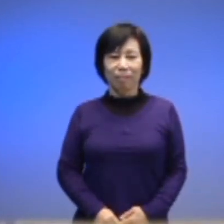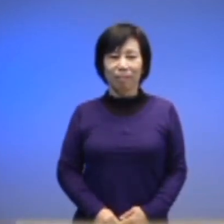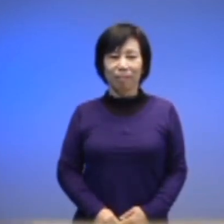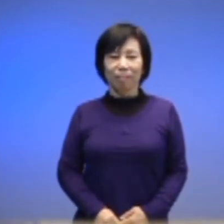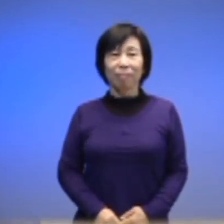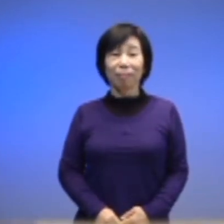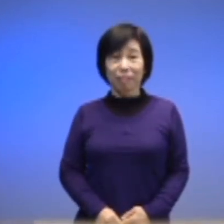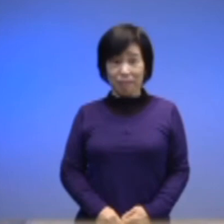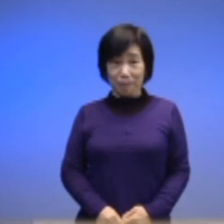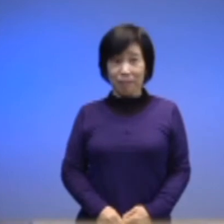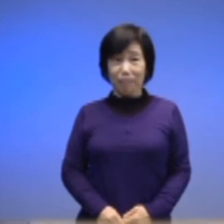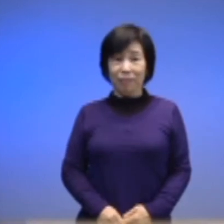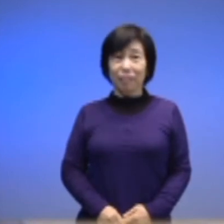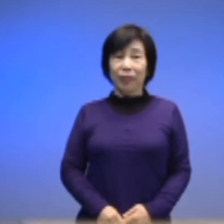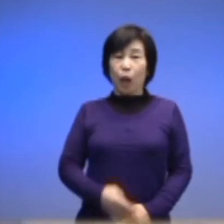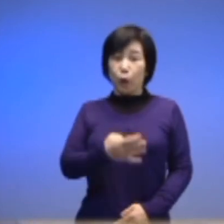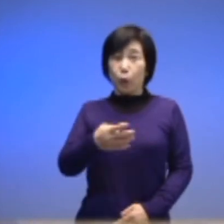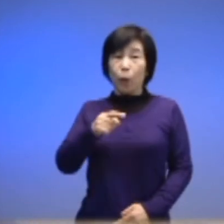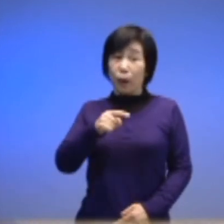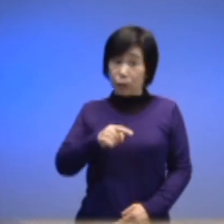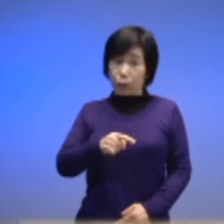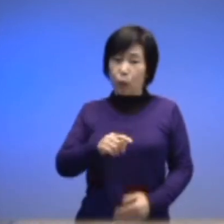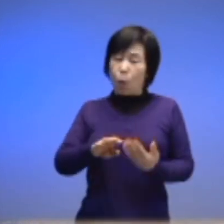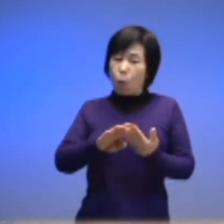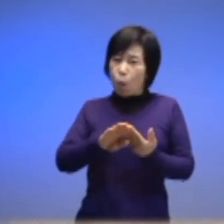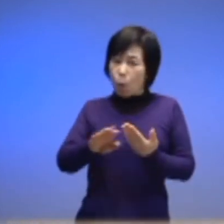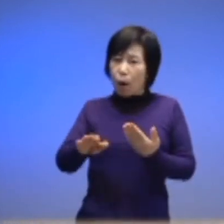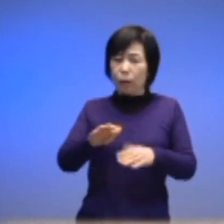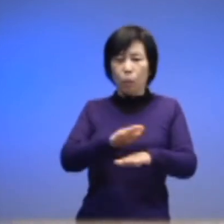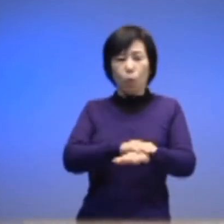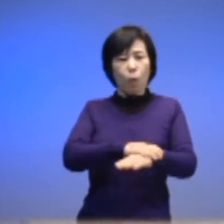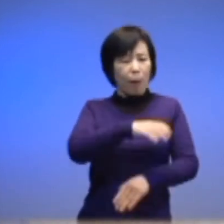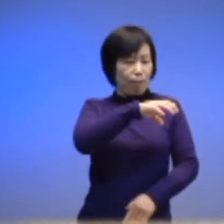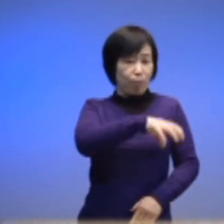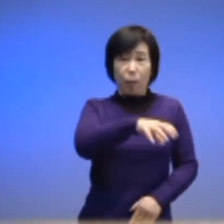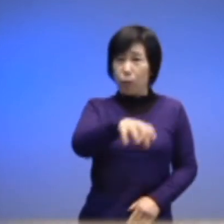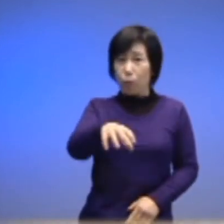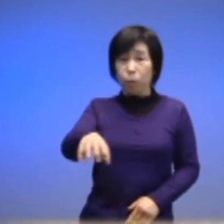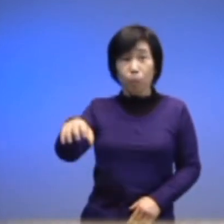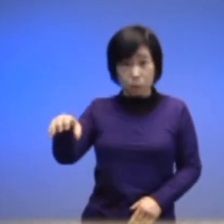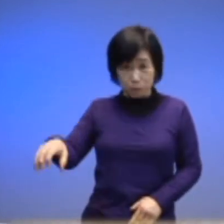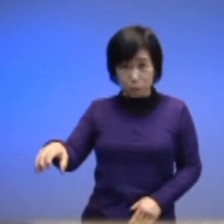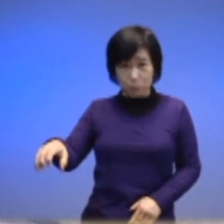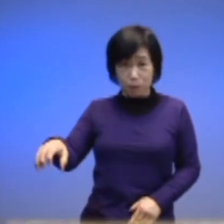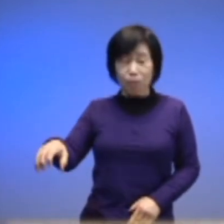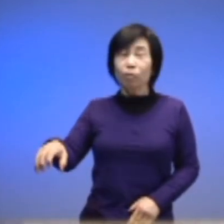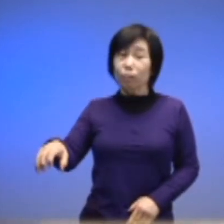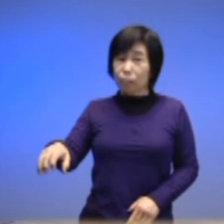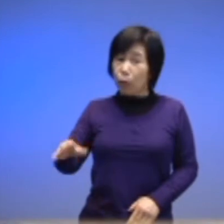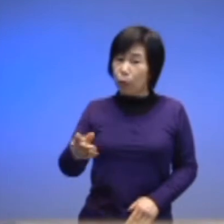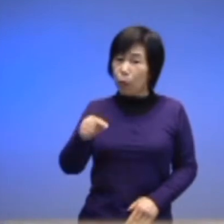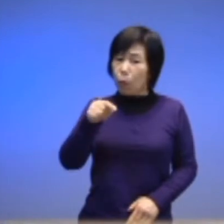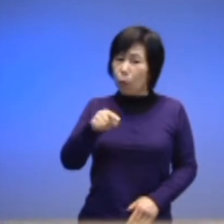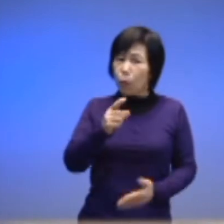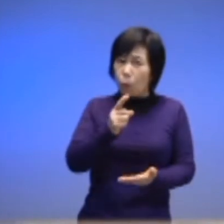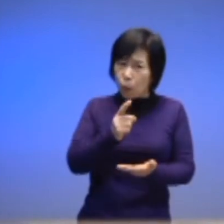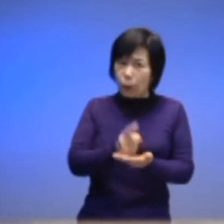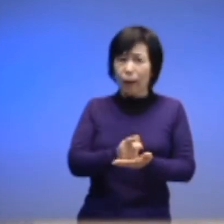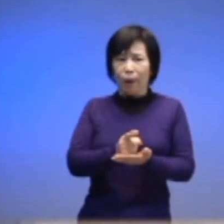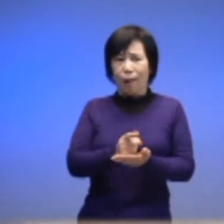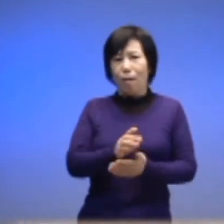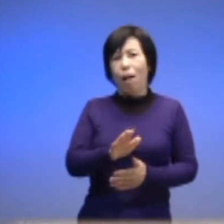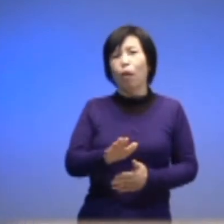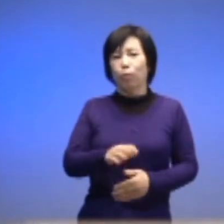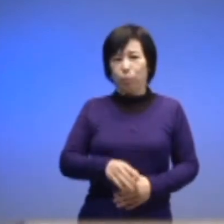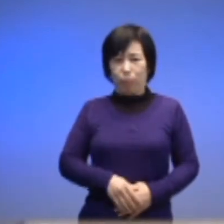もちろん四日市市内にはたくさん公園があります。でもここ南部丘陵公園にしかないものがあ